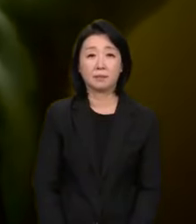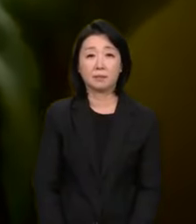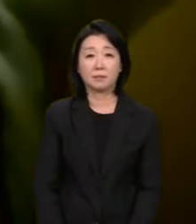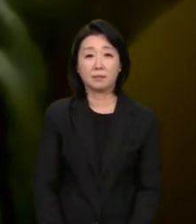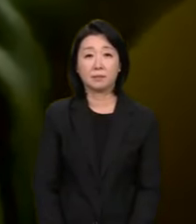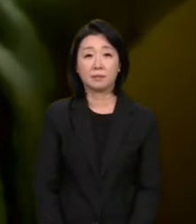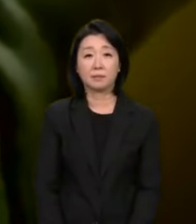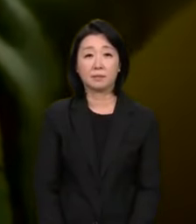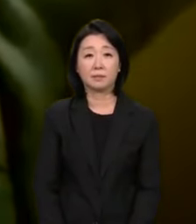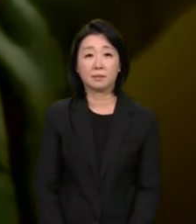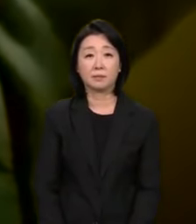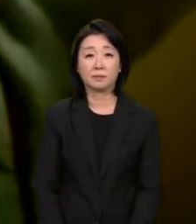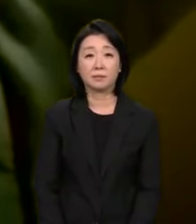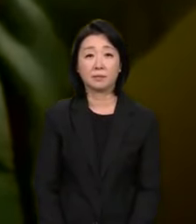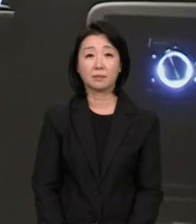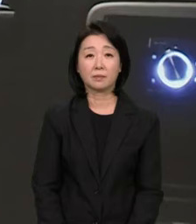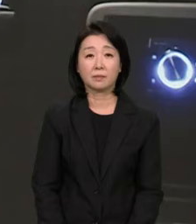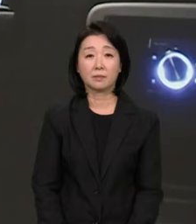홍지은입니다.